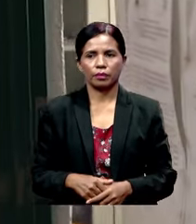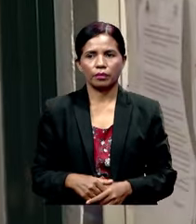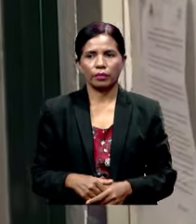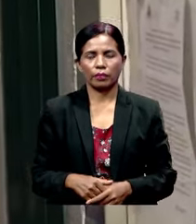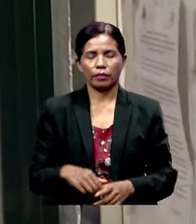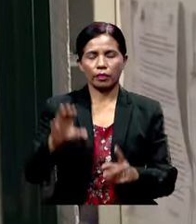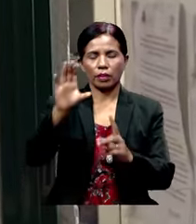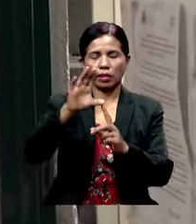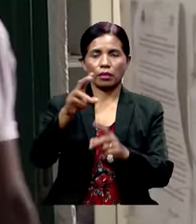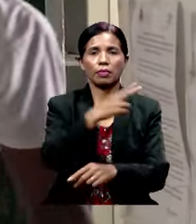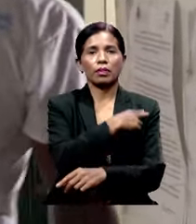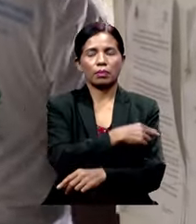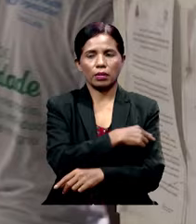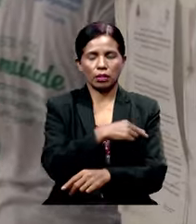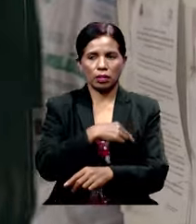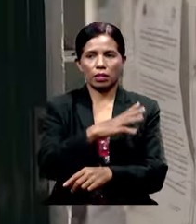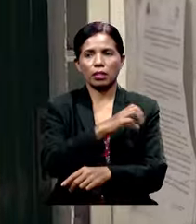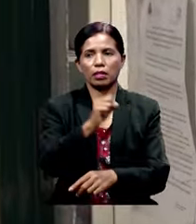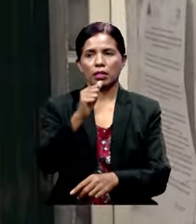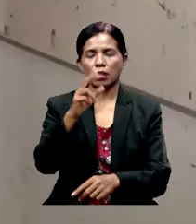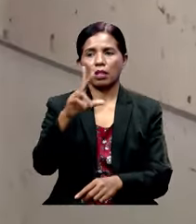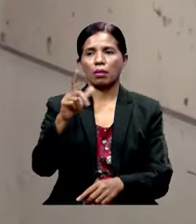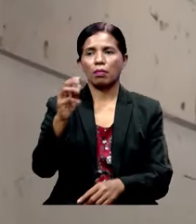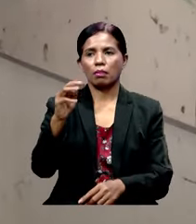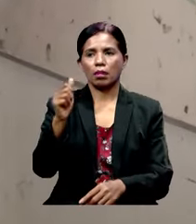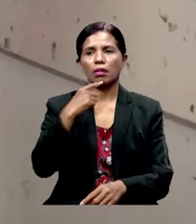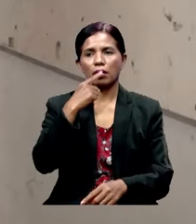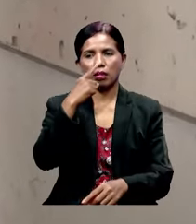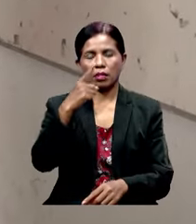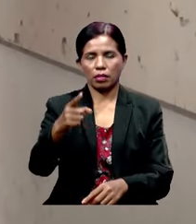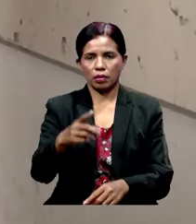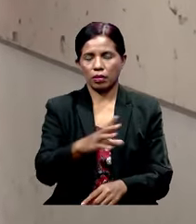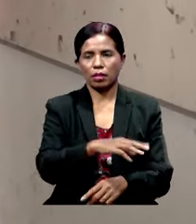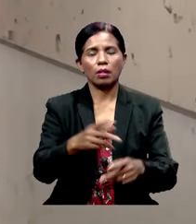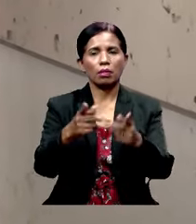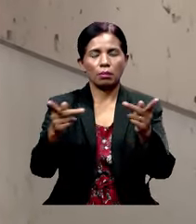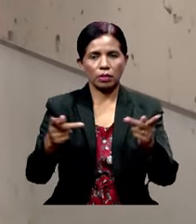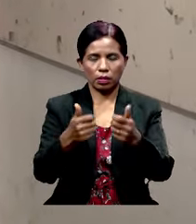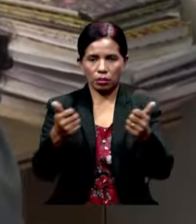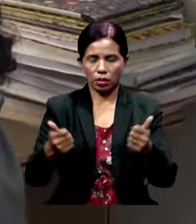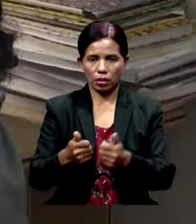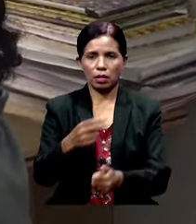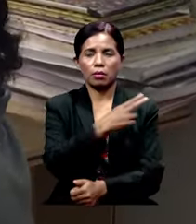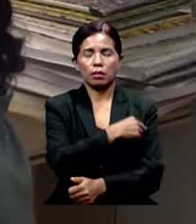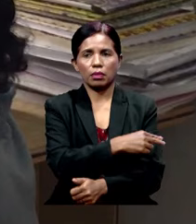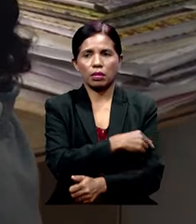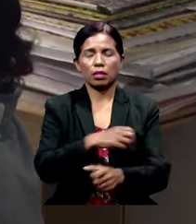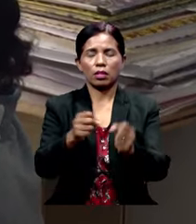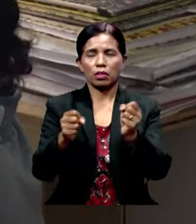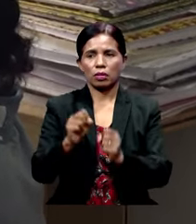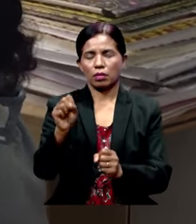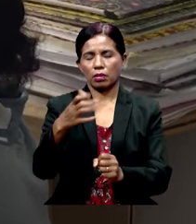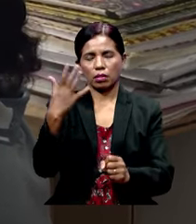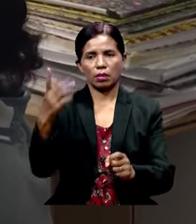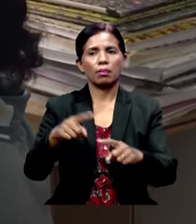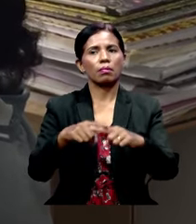Sefi centro de salud que le cae, Salamón Salustiano Gama Hateten, geográficamente, posto administrativo que le cae, y a suco Sanul Resin Lima,